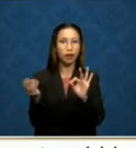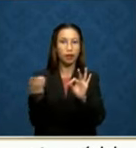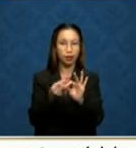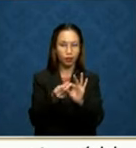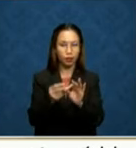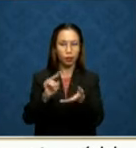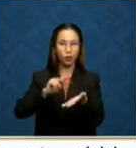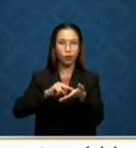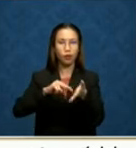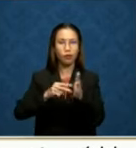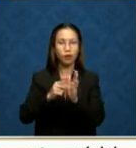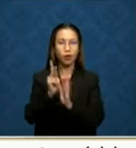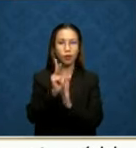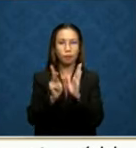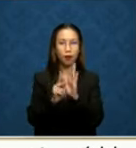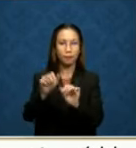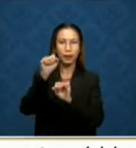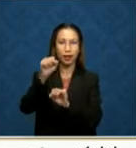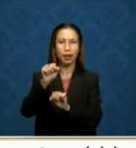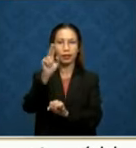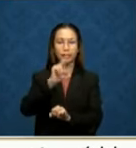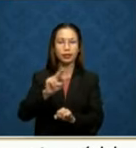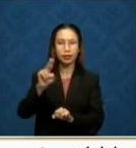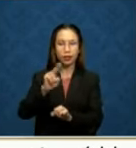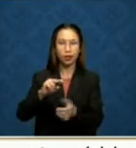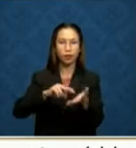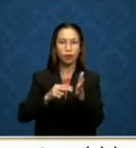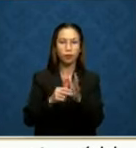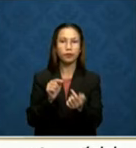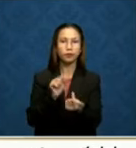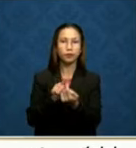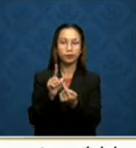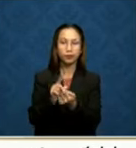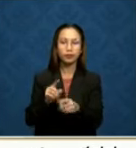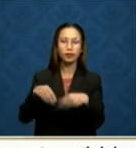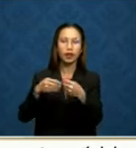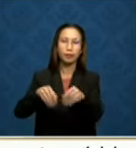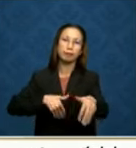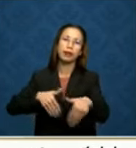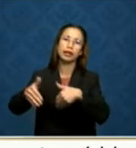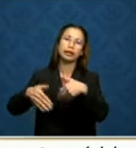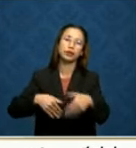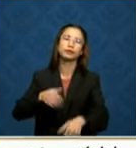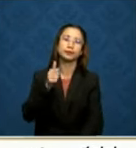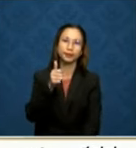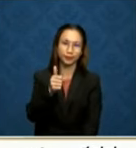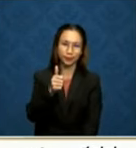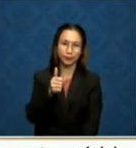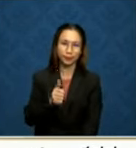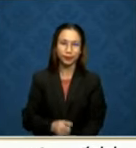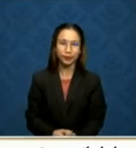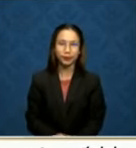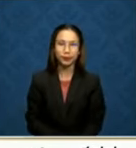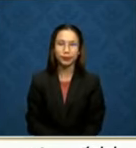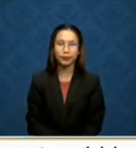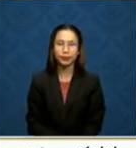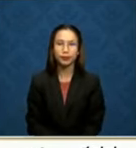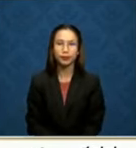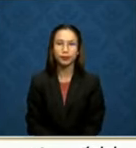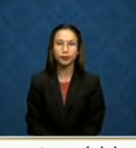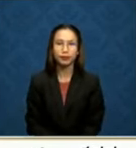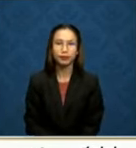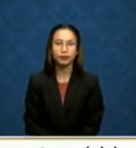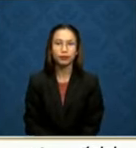YING กฎหมายฉบับนี้ปรากาใช้เร็วเทาไ่ก็ยอมเป็นผลดีต่พี่น้อประชาชนมากข้นเท่านั้น ค่ะเดินต่อมาค่ะ